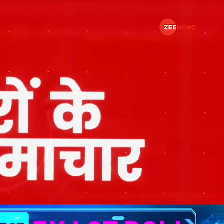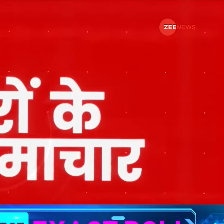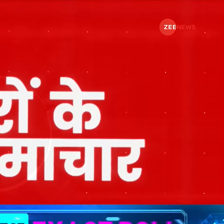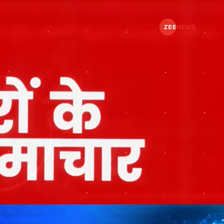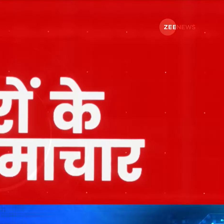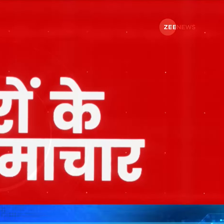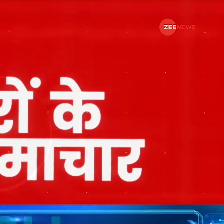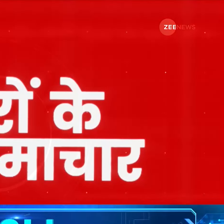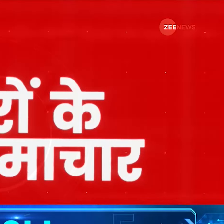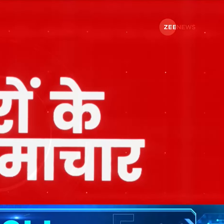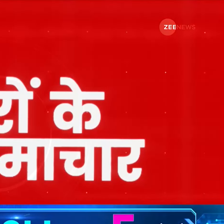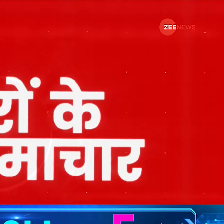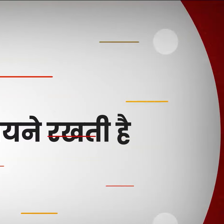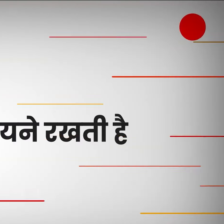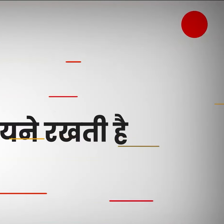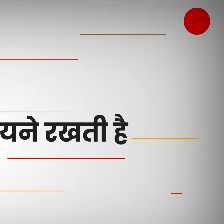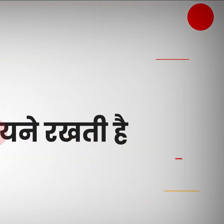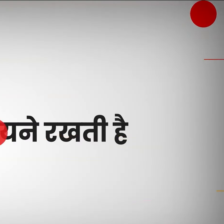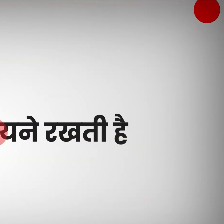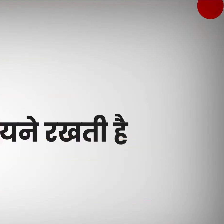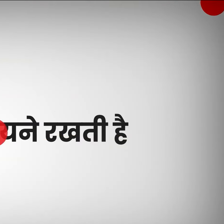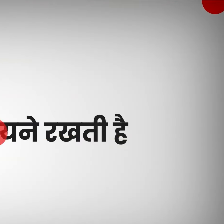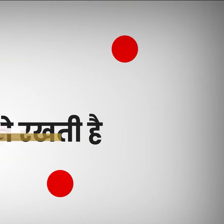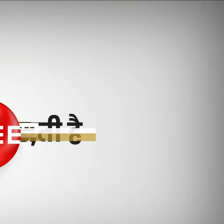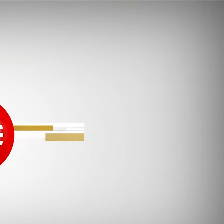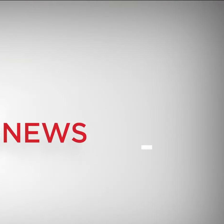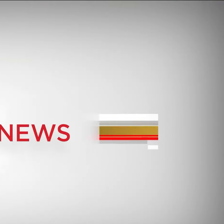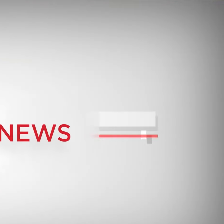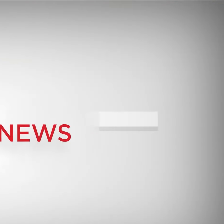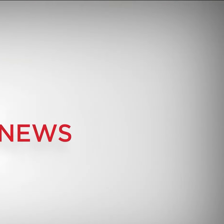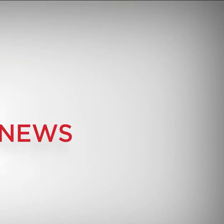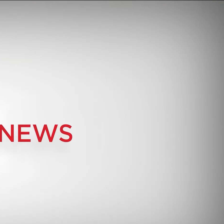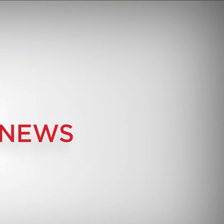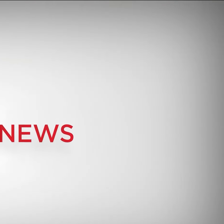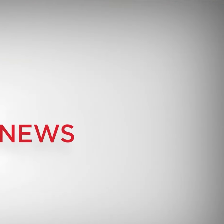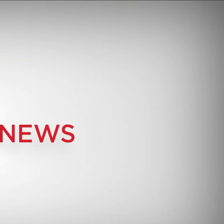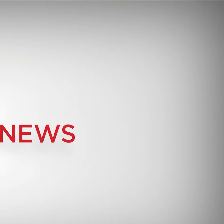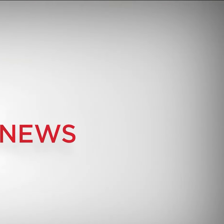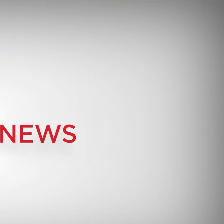Z News.